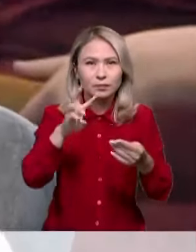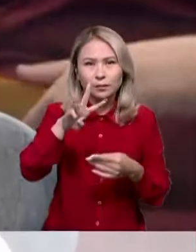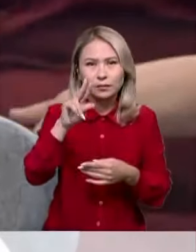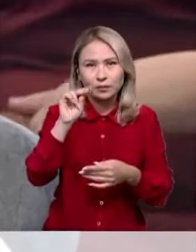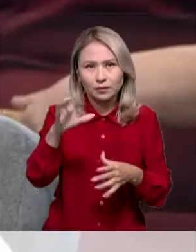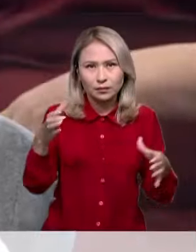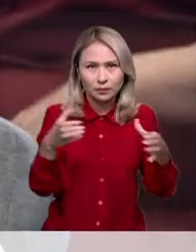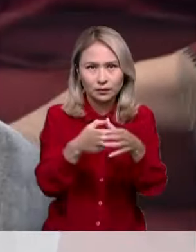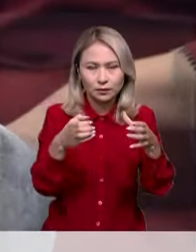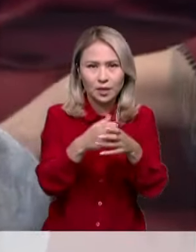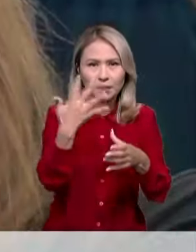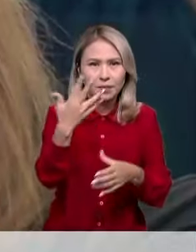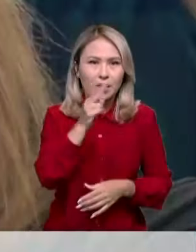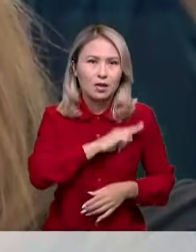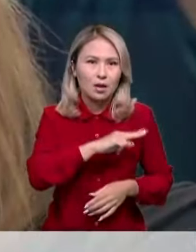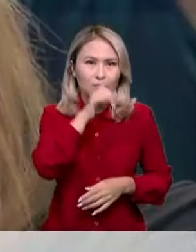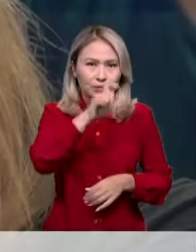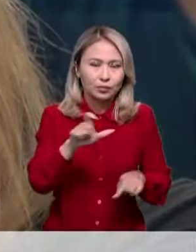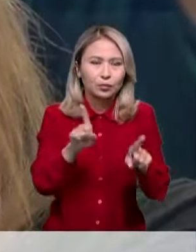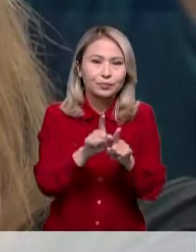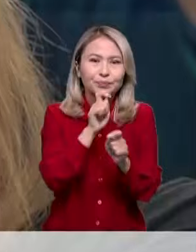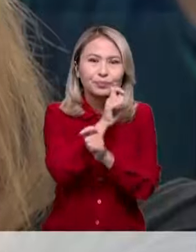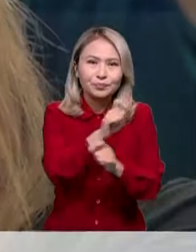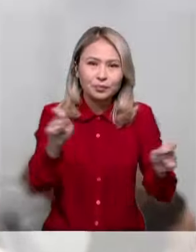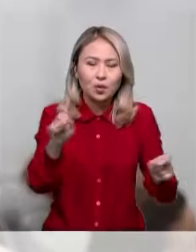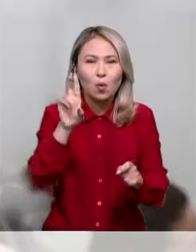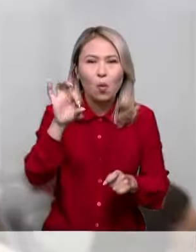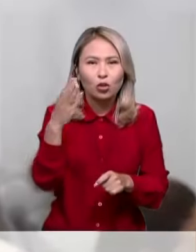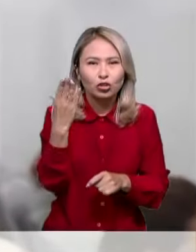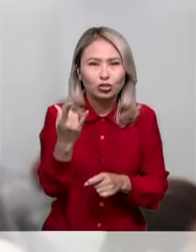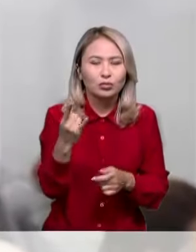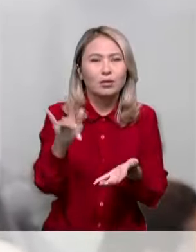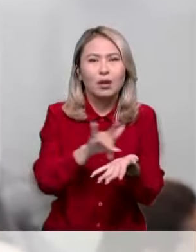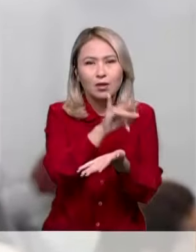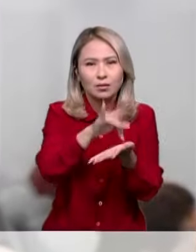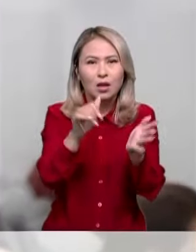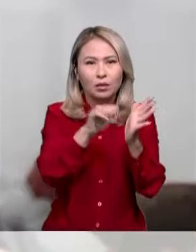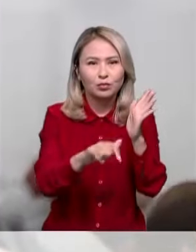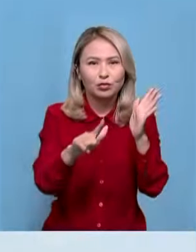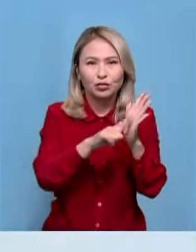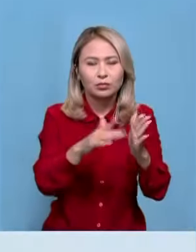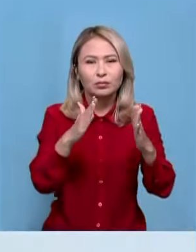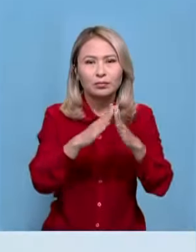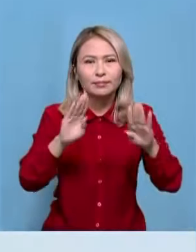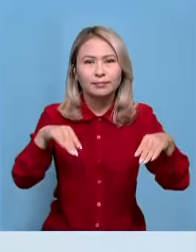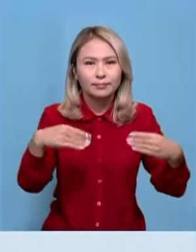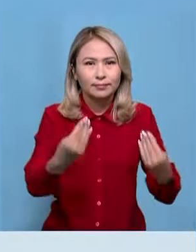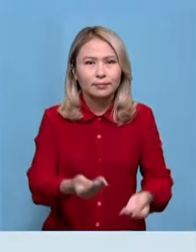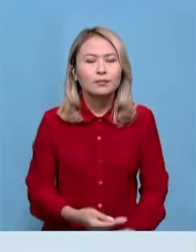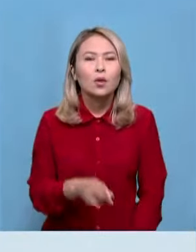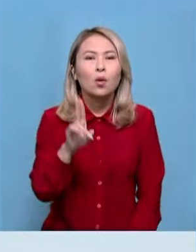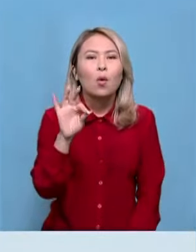жағдайлар департаментінің 5 қызметкері де ие болды. Тағы Қосшы қаласында 67 баспана табысталды. Қосшы